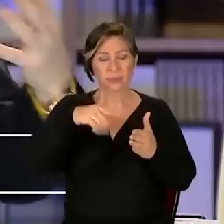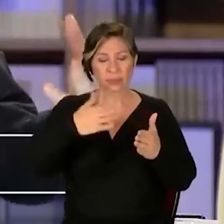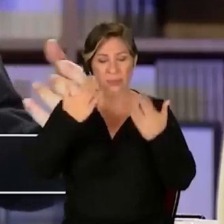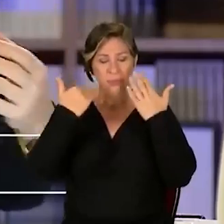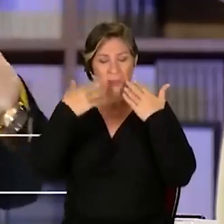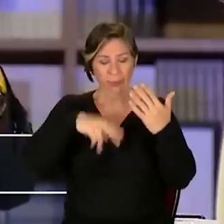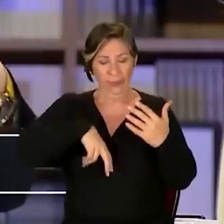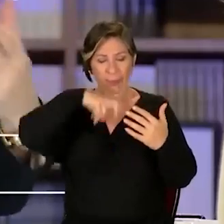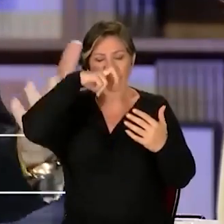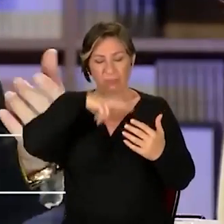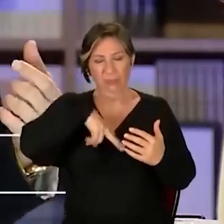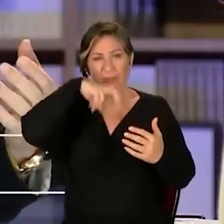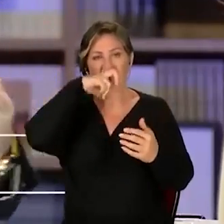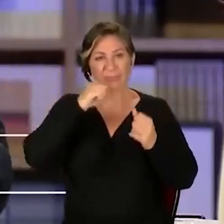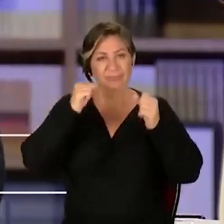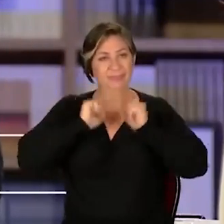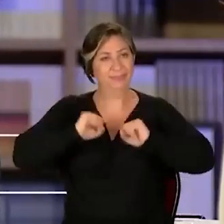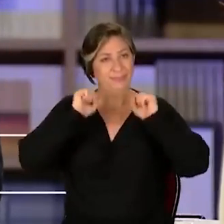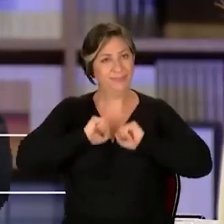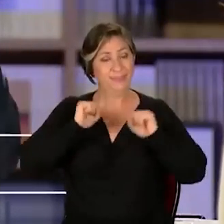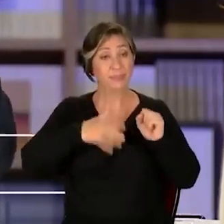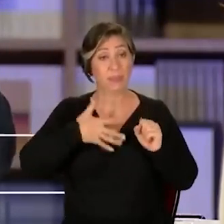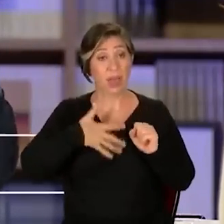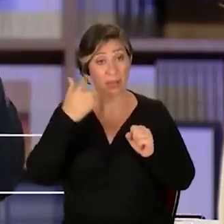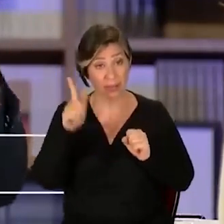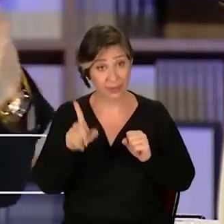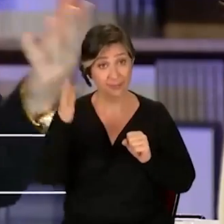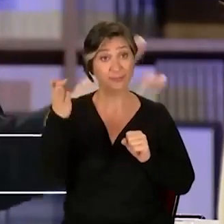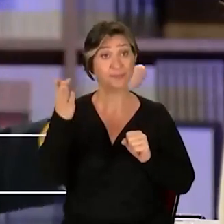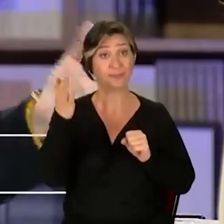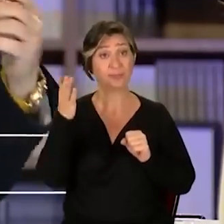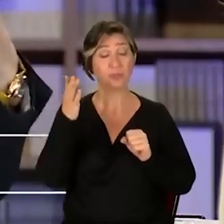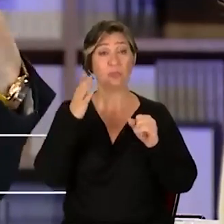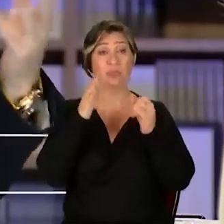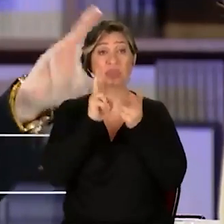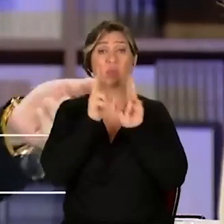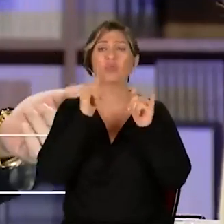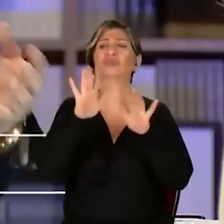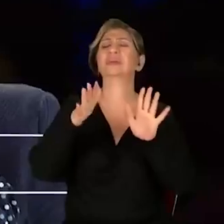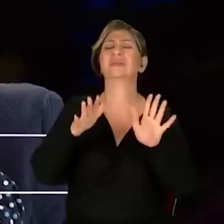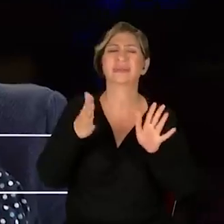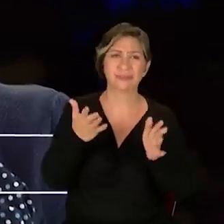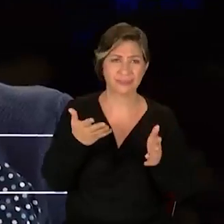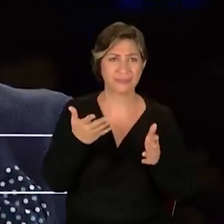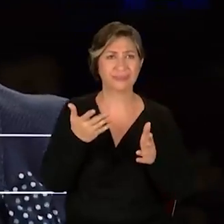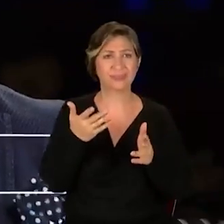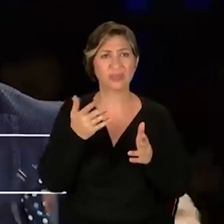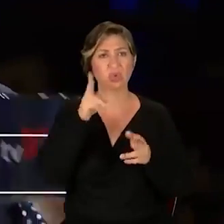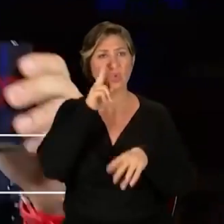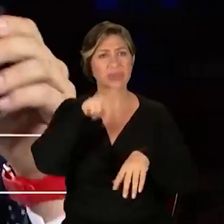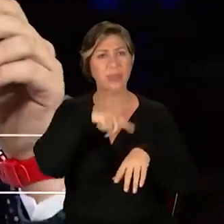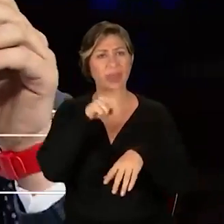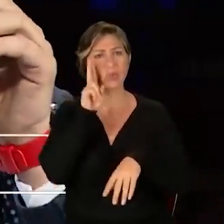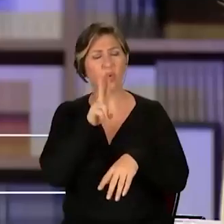nefes teknikleri, egzersizleri falan meselesine meraklıdırlar. Hatta işte pek oyunculukla ilgilenmeyenleri filan son